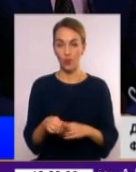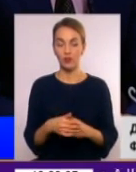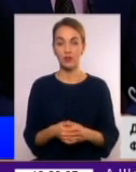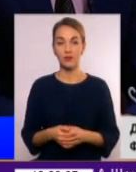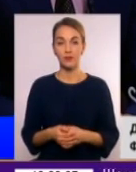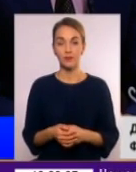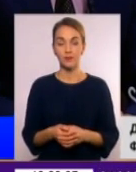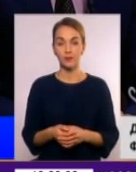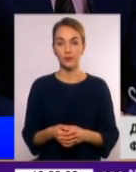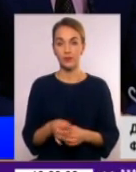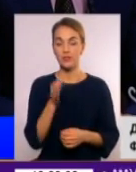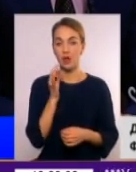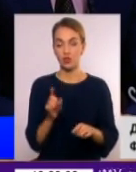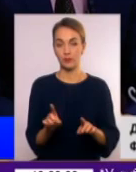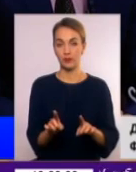Ну, скажімо так,